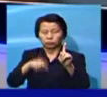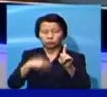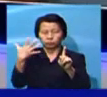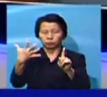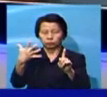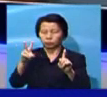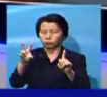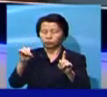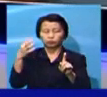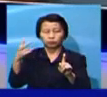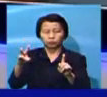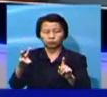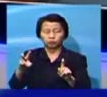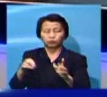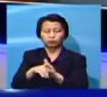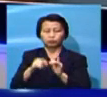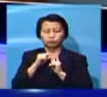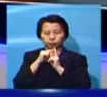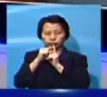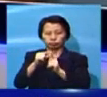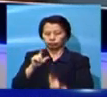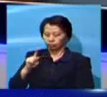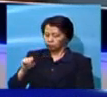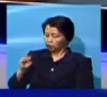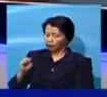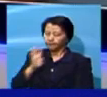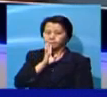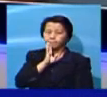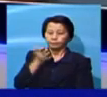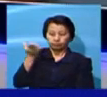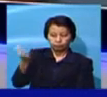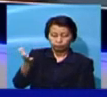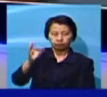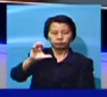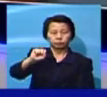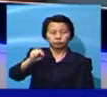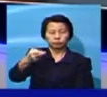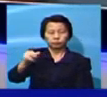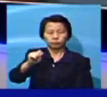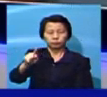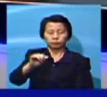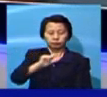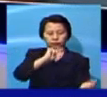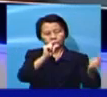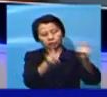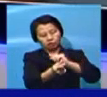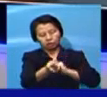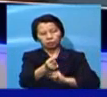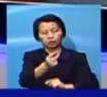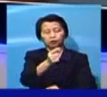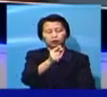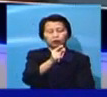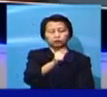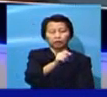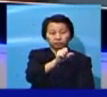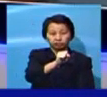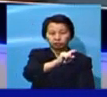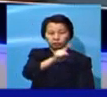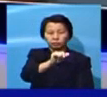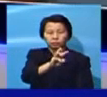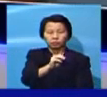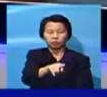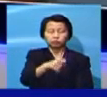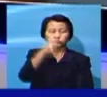Mei 2017 dalam satu kenyataannya TM berkata Datuk Seri Shali menggantikan Tan Sri Zamzam Zani Mohamad Isa yang